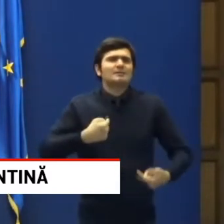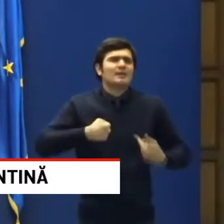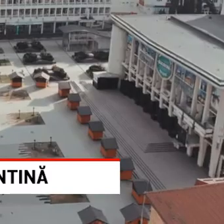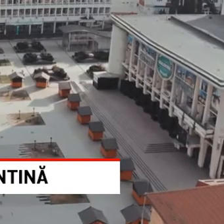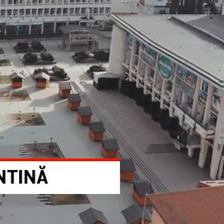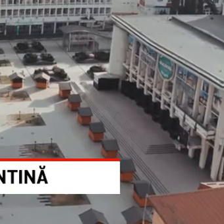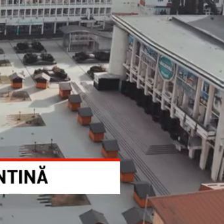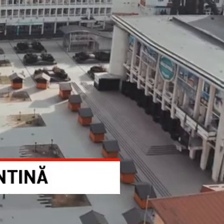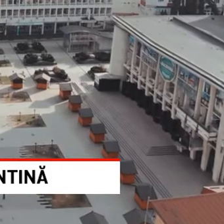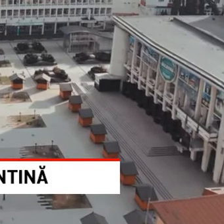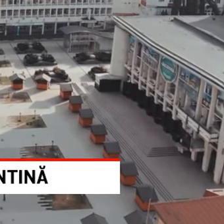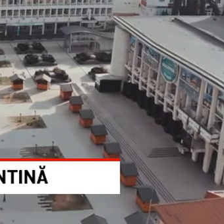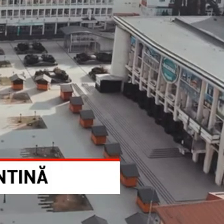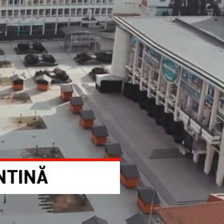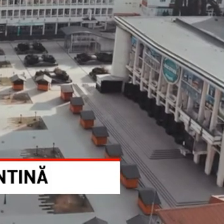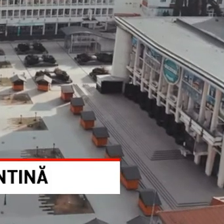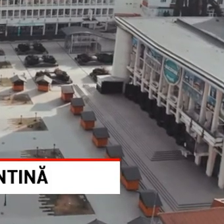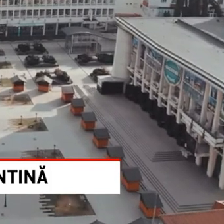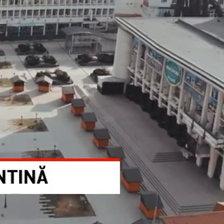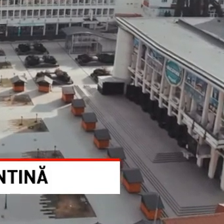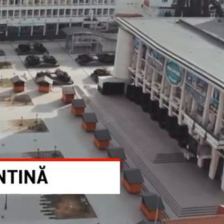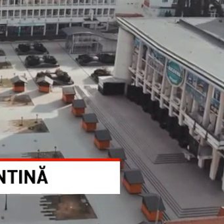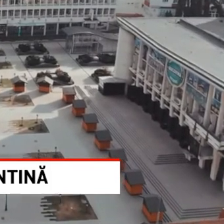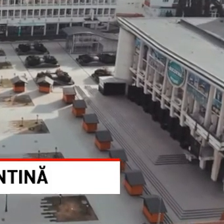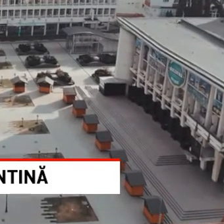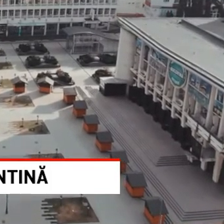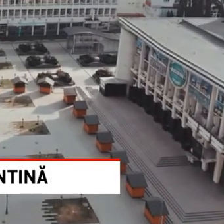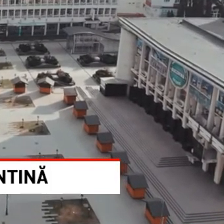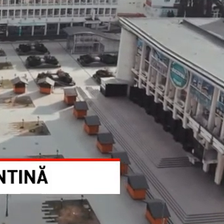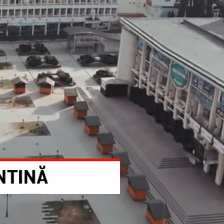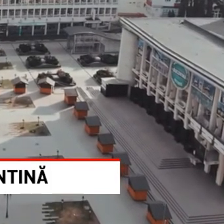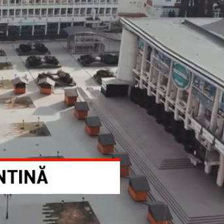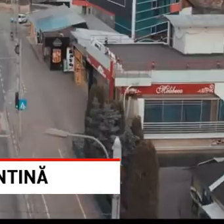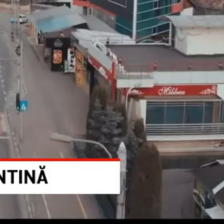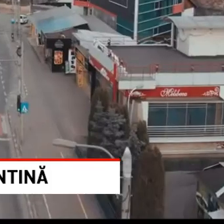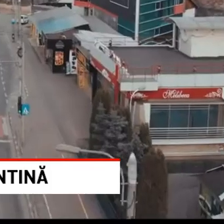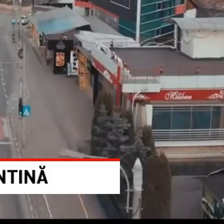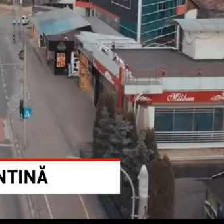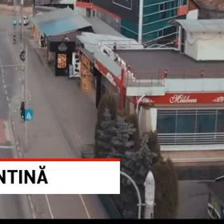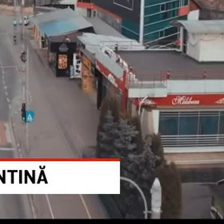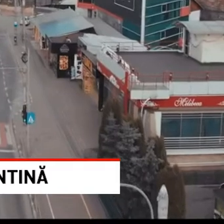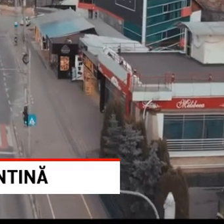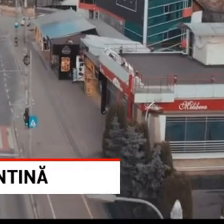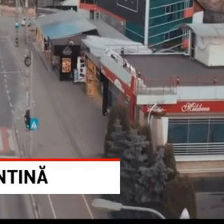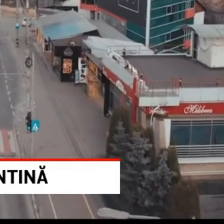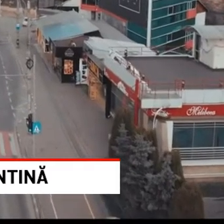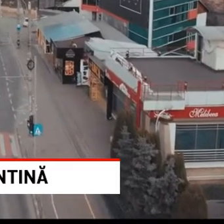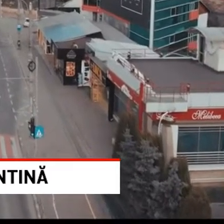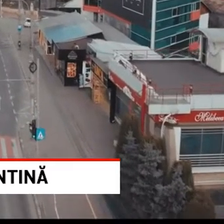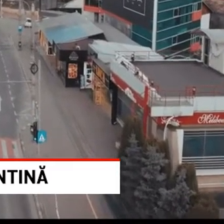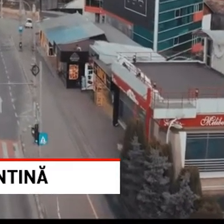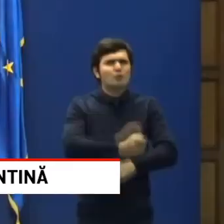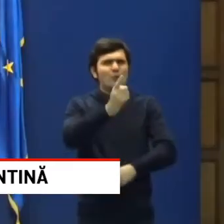suflet. Vela a mai menționat și importanța acestor măsuri destul de controversate care și-au atins scopul. Ordonanțele militare,